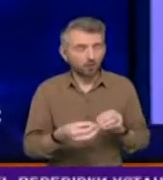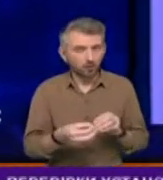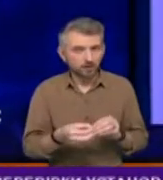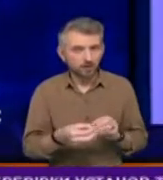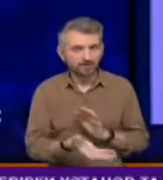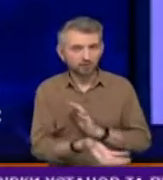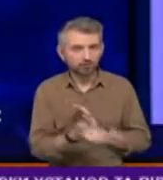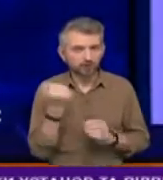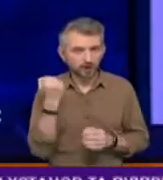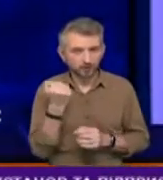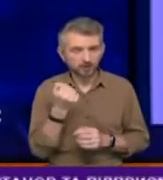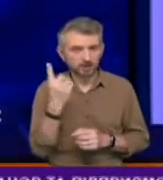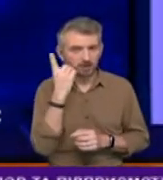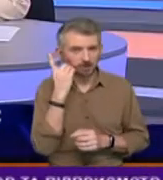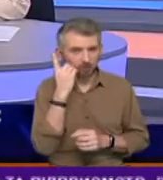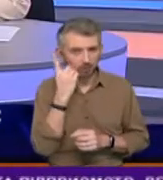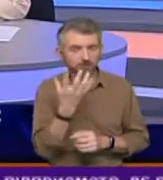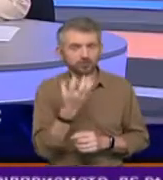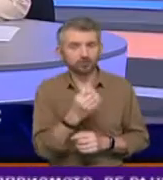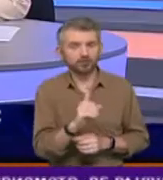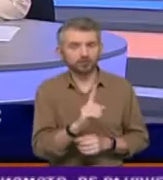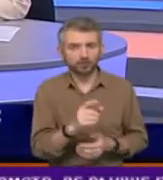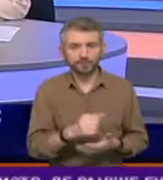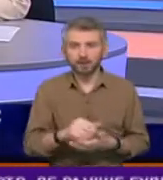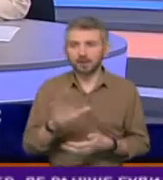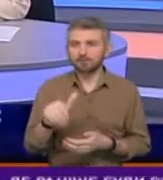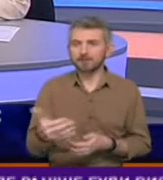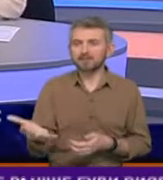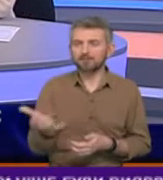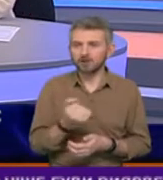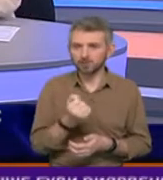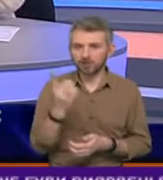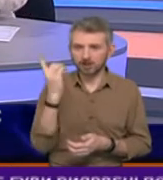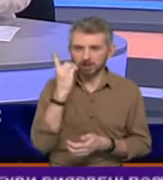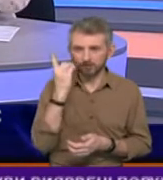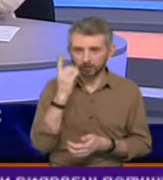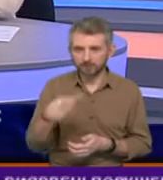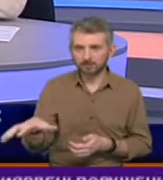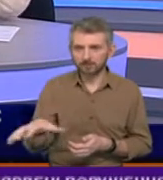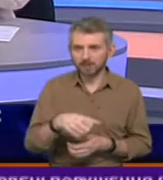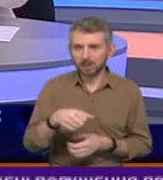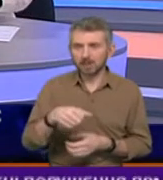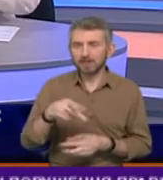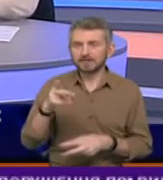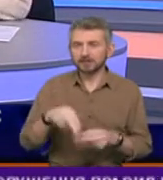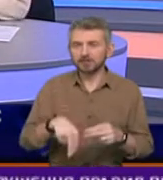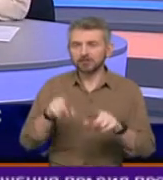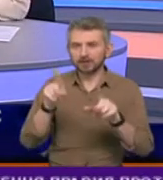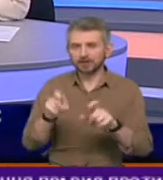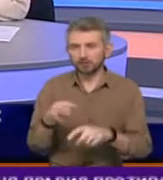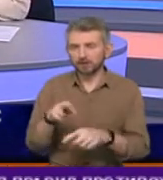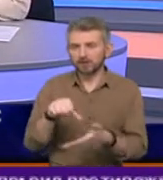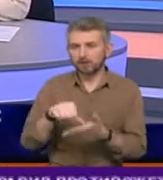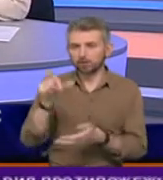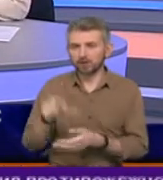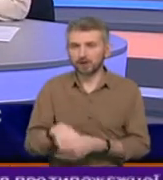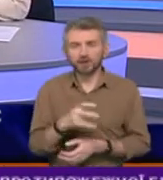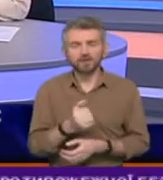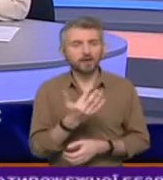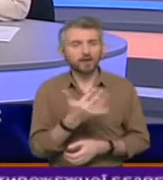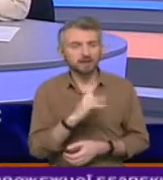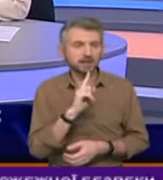маніпулювати тим, що от ЗНО – це причина того, що абітурієнти виїжджають, хтось там не здав, тому їде в Польщу. І от за результатами цього дослідження я